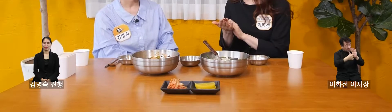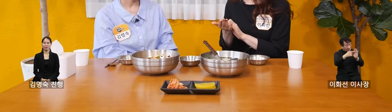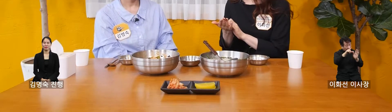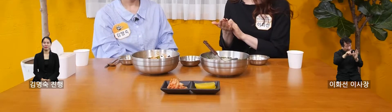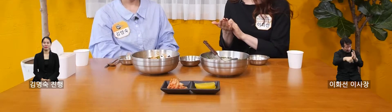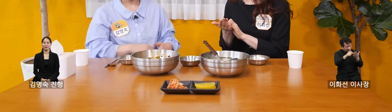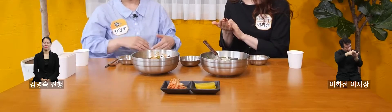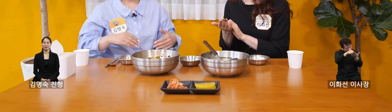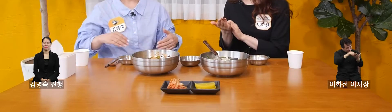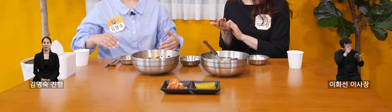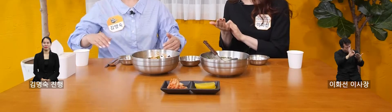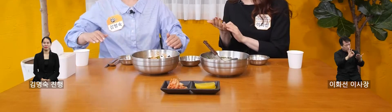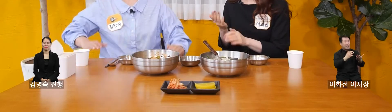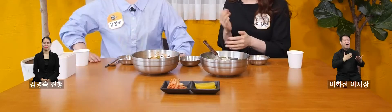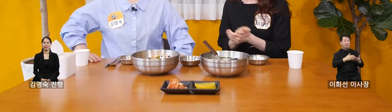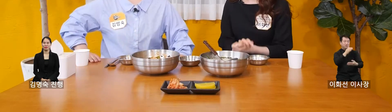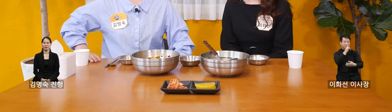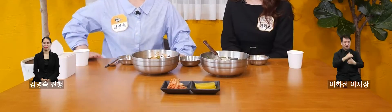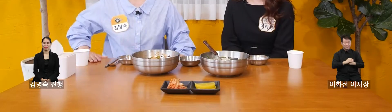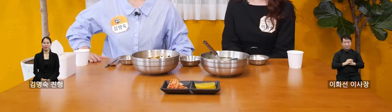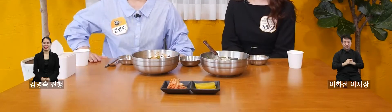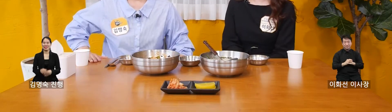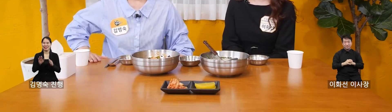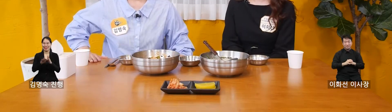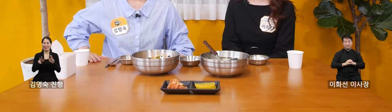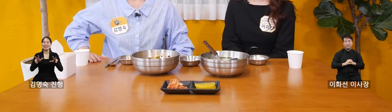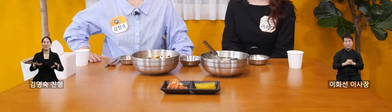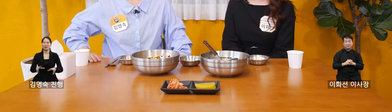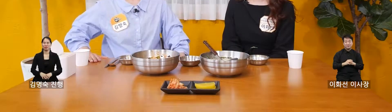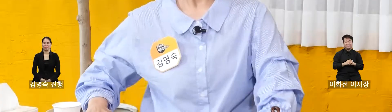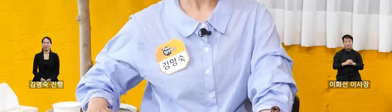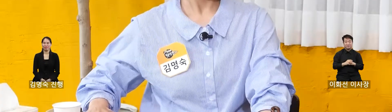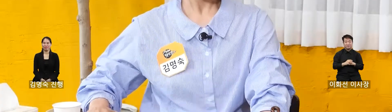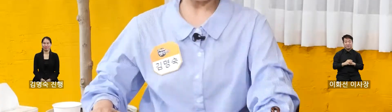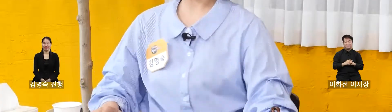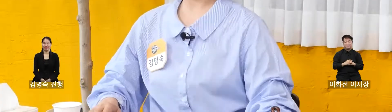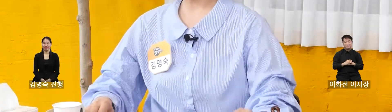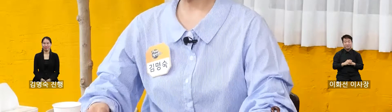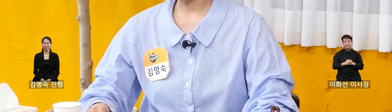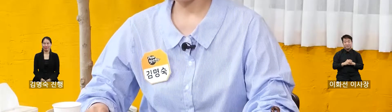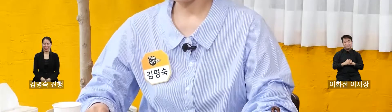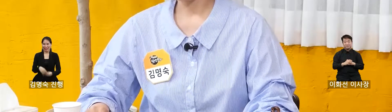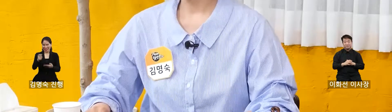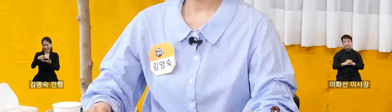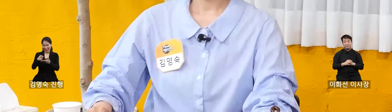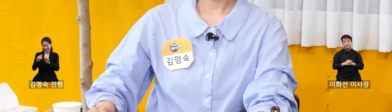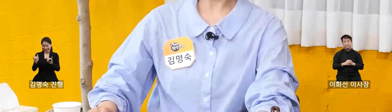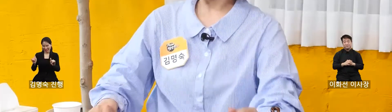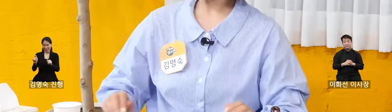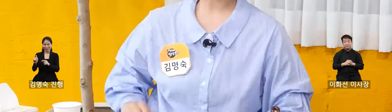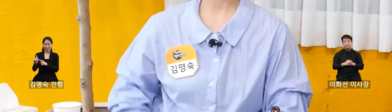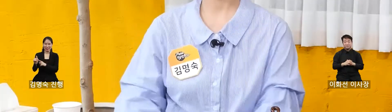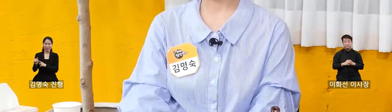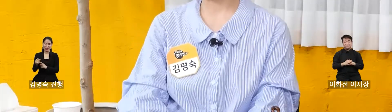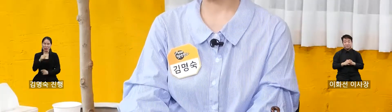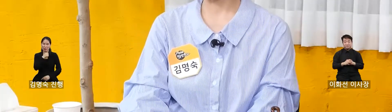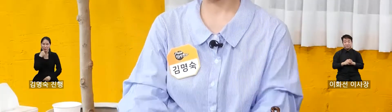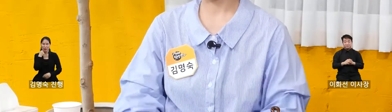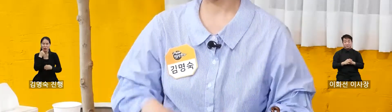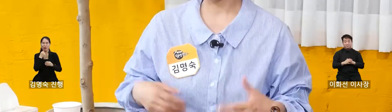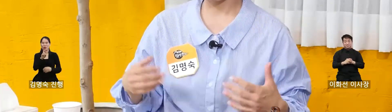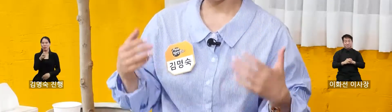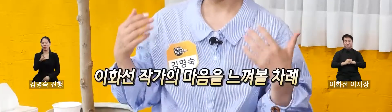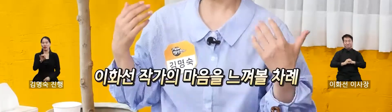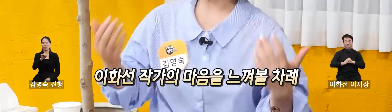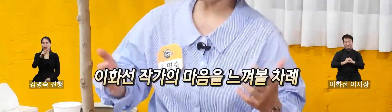네, 진심이 자 그러면 여기서 우리 작가님이 이 명숙이 맛집